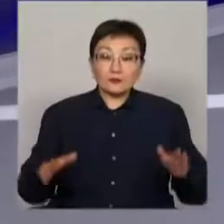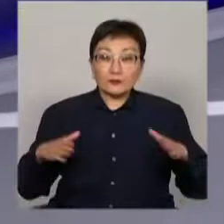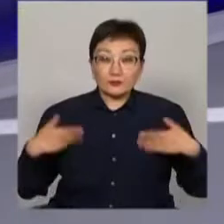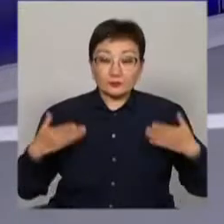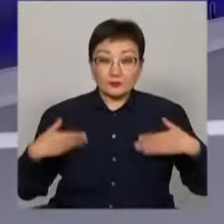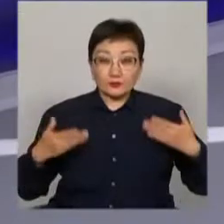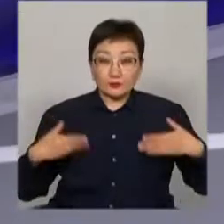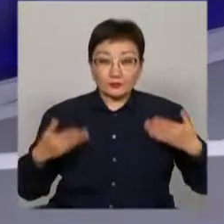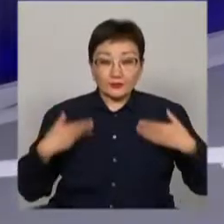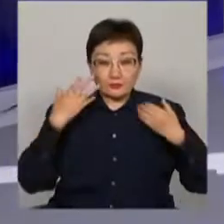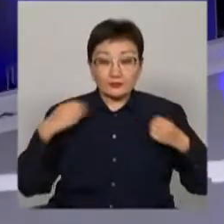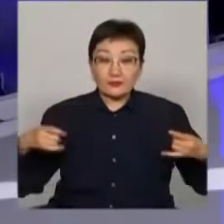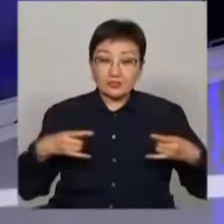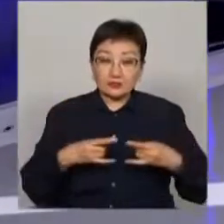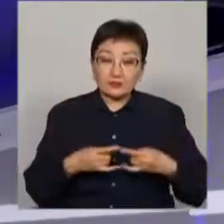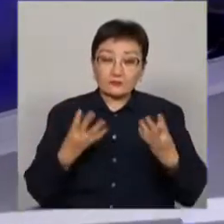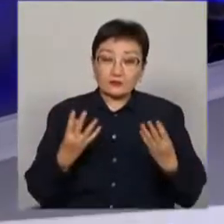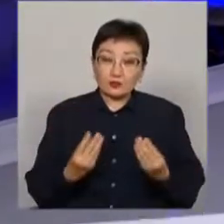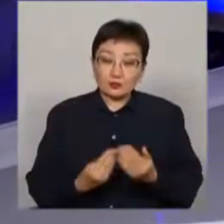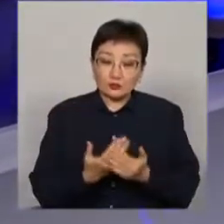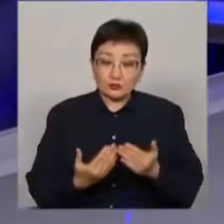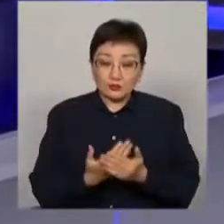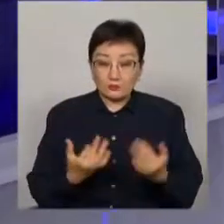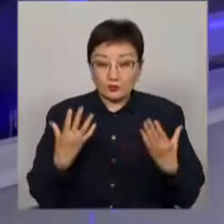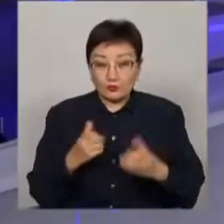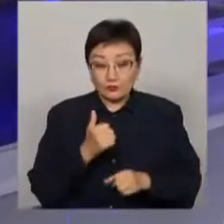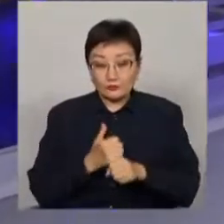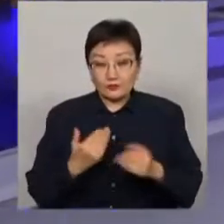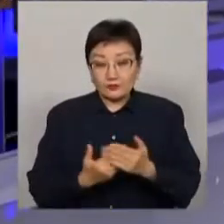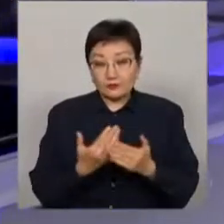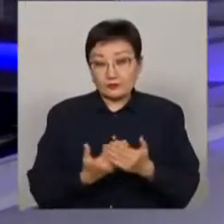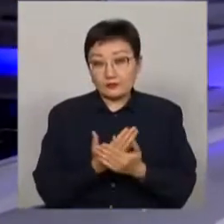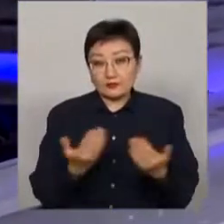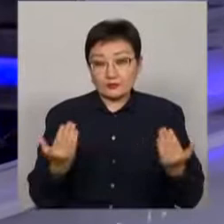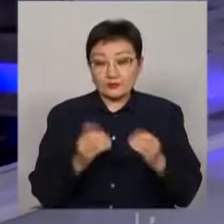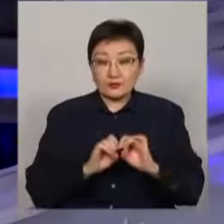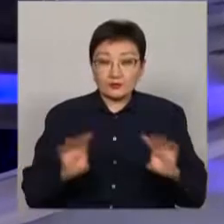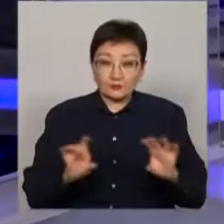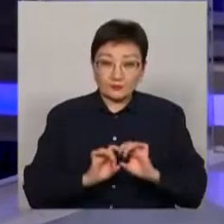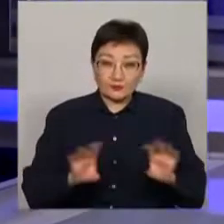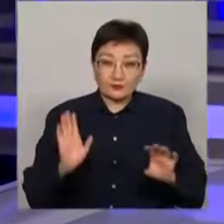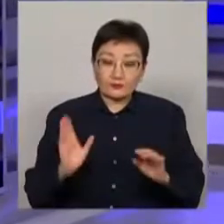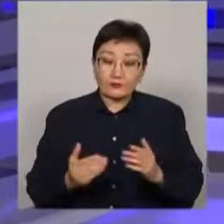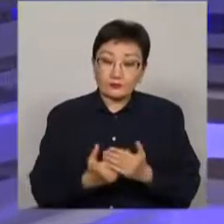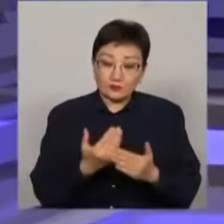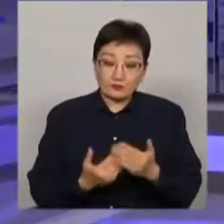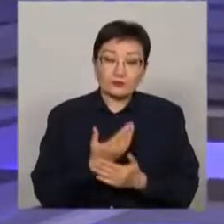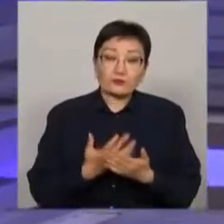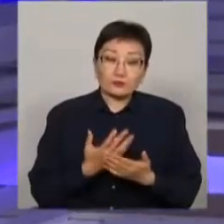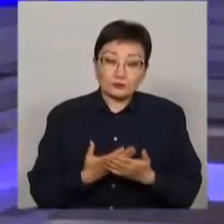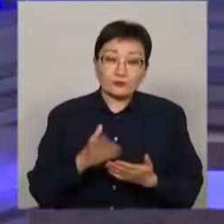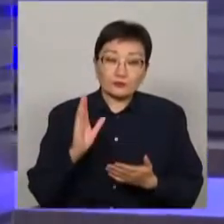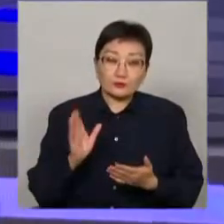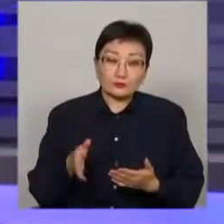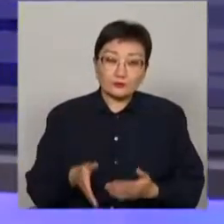Assalamu alaikum, kurmetti görürmen. Almaty arnasının tikelei eferinde jañalıktar. Studiyada men Qayrat Sabitbekova jäne ärptesim Bulbul Qalnurqızı.